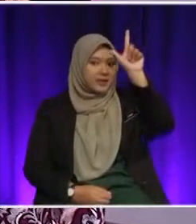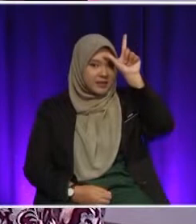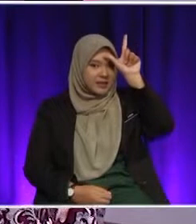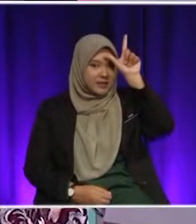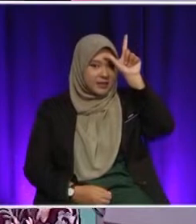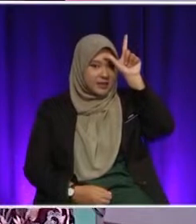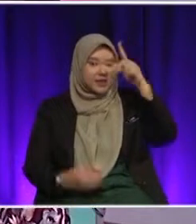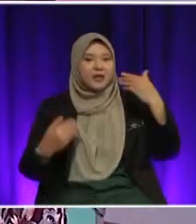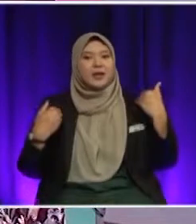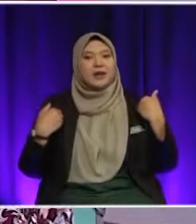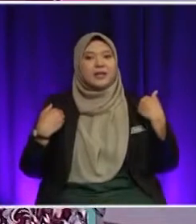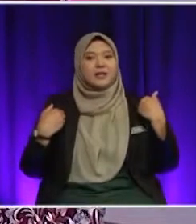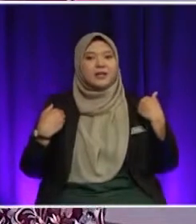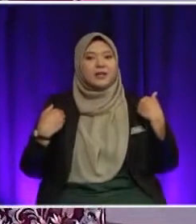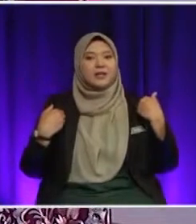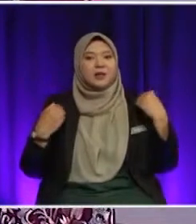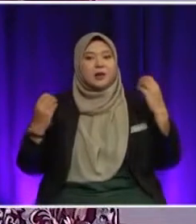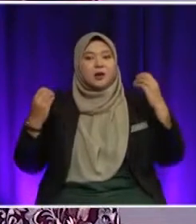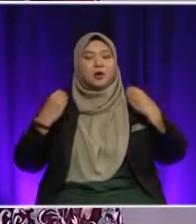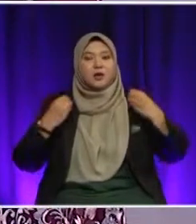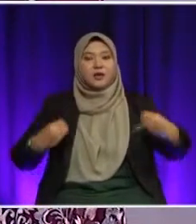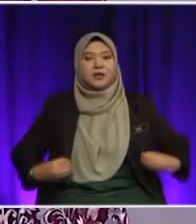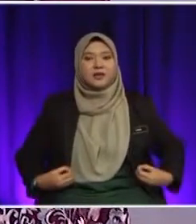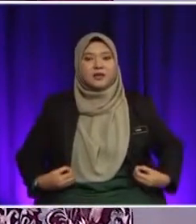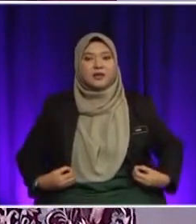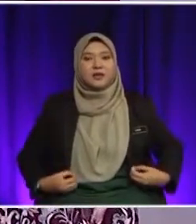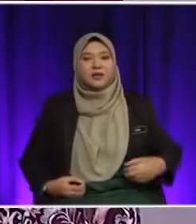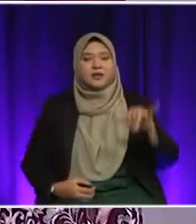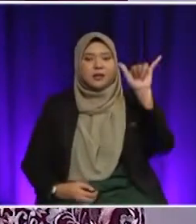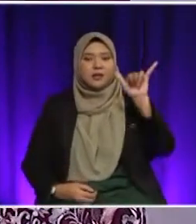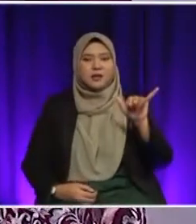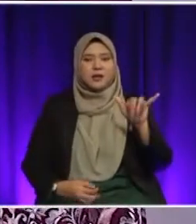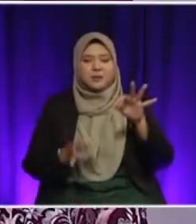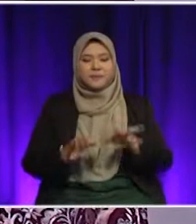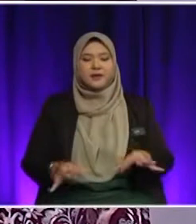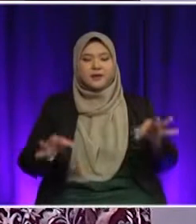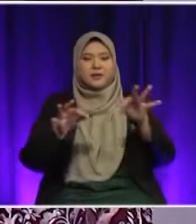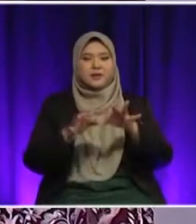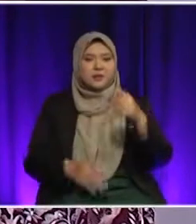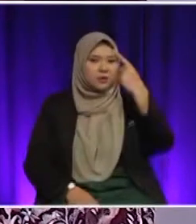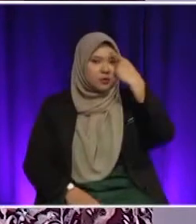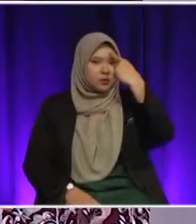mudah-muda di rumah juga boleh lihat ya kepada sistem pembiakan lelaki